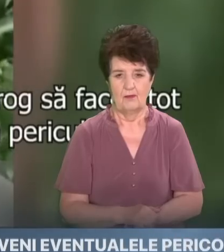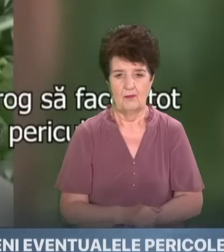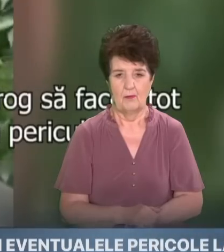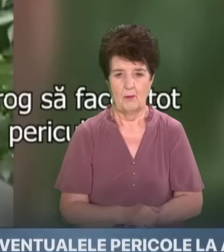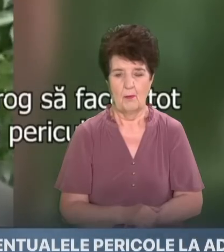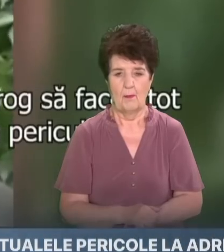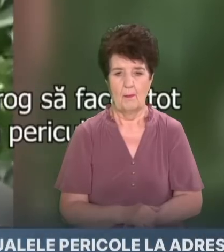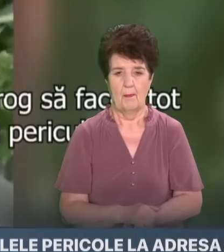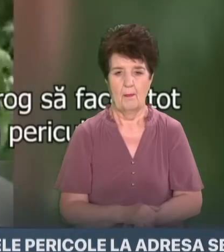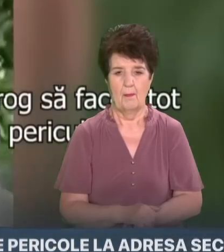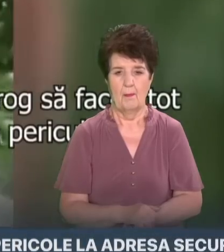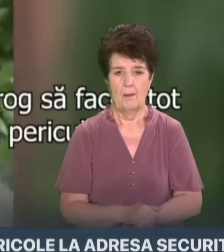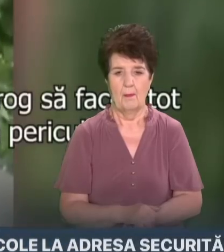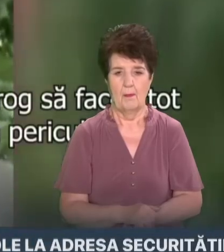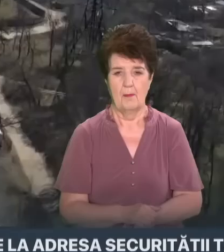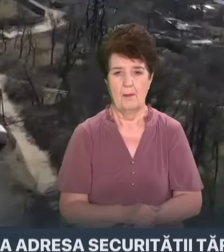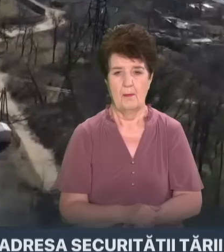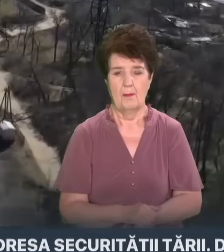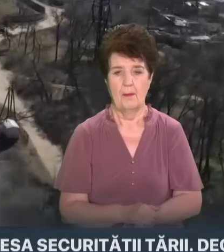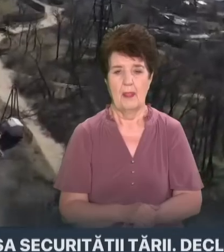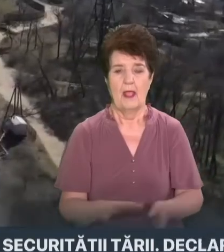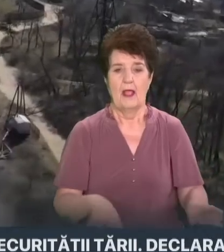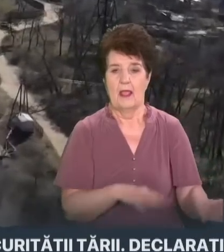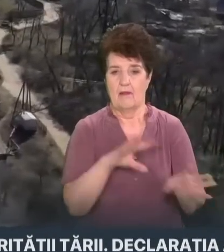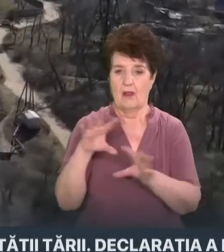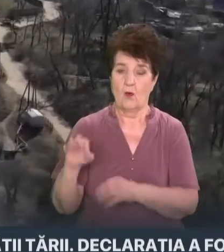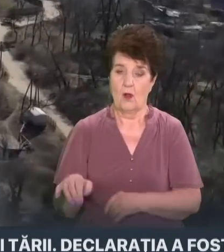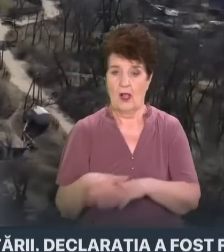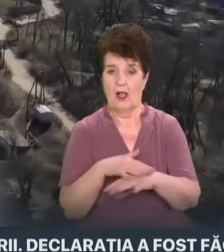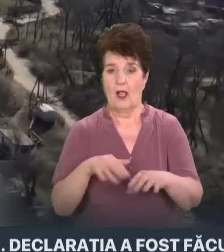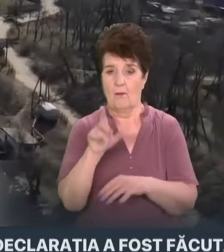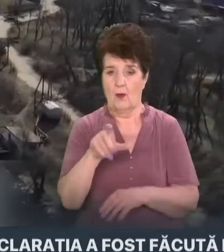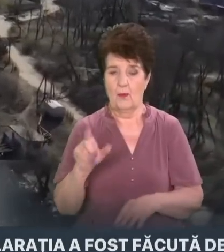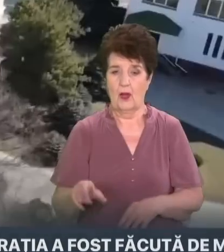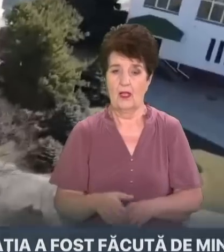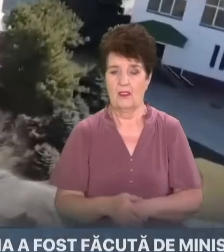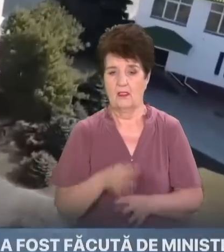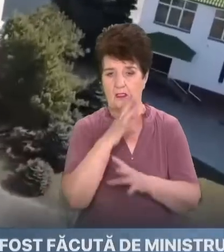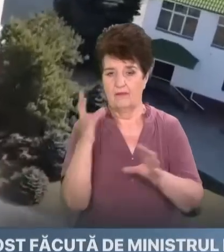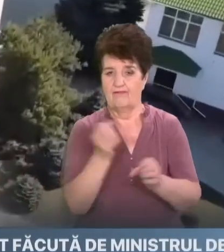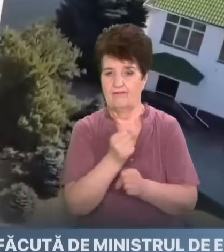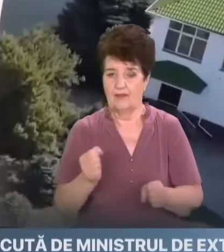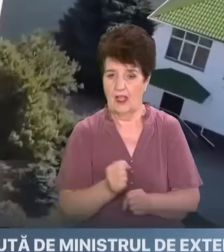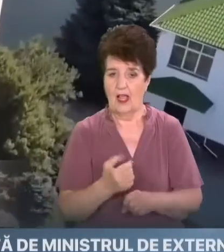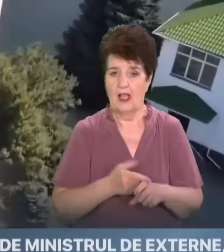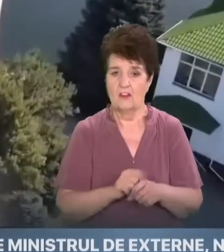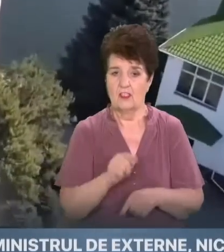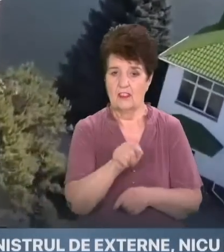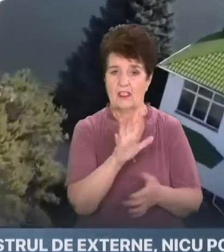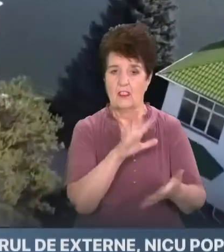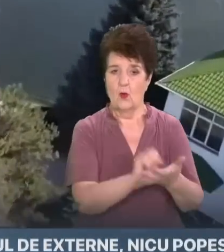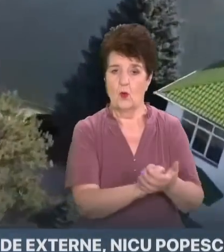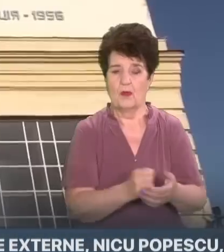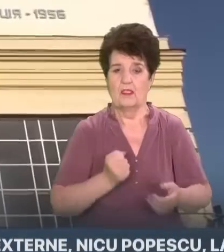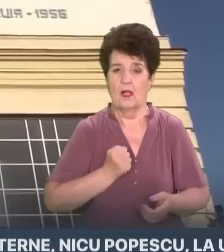Негайно покиньте небезпечну територію. Evacuarea populației de pe malul stâng este imposibilă, deoarece acesta este ocupat